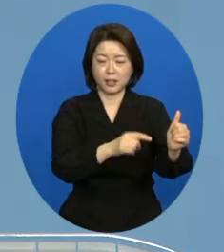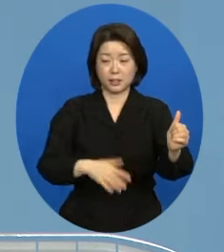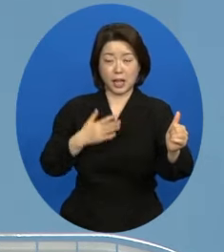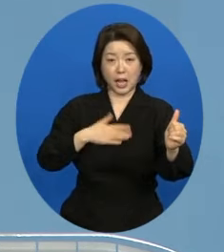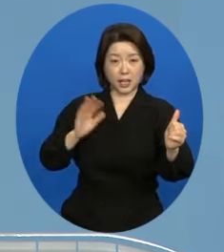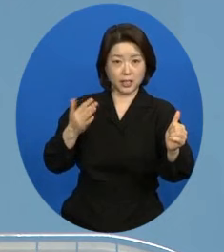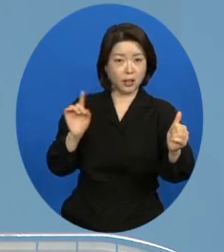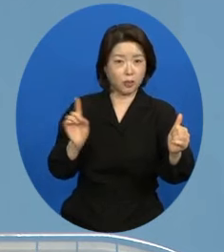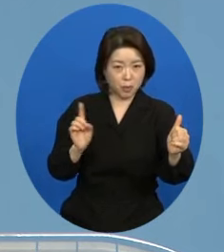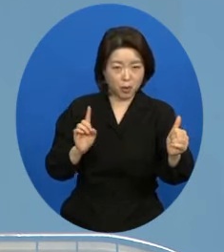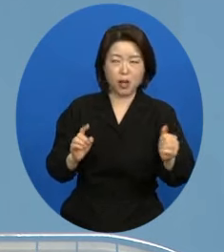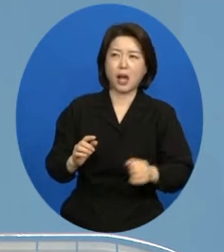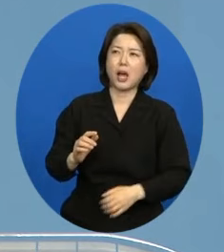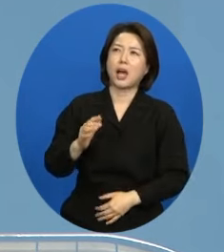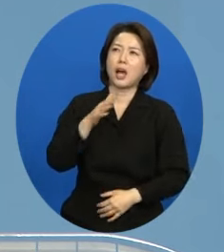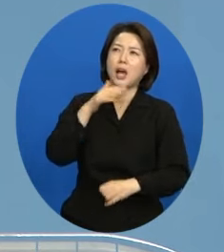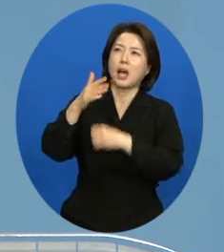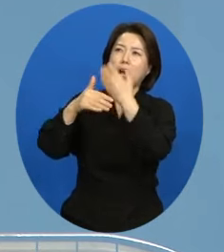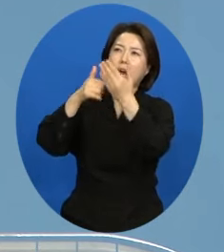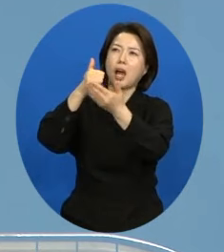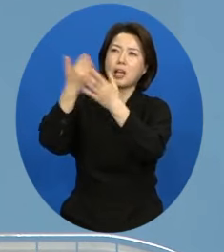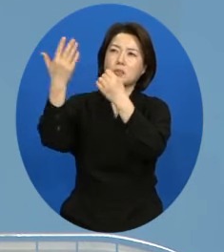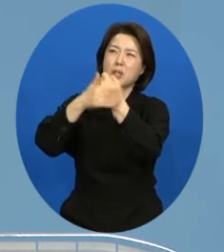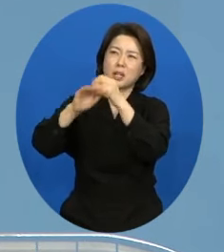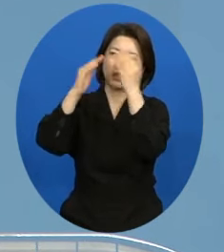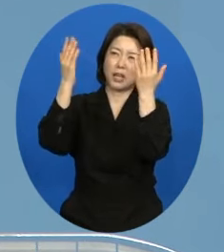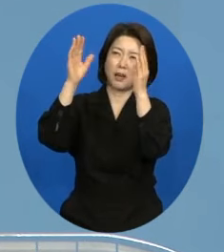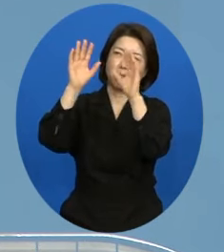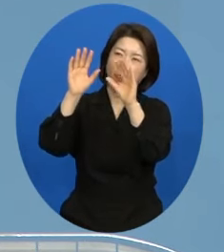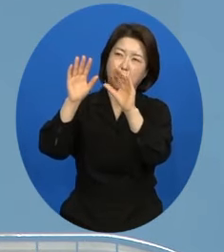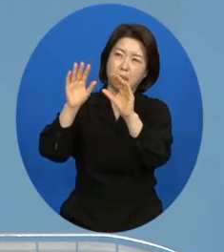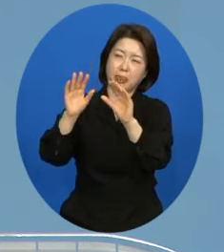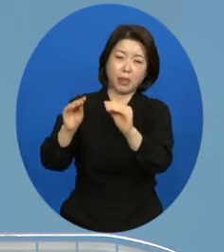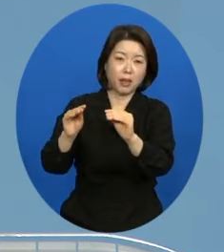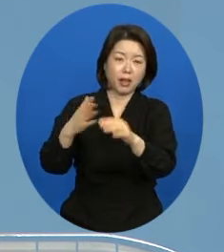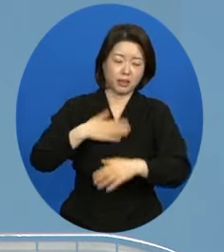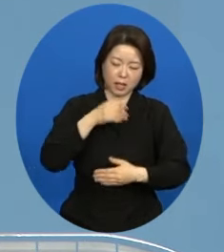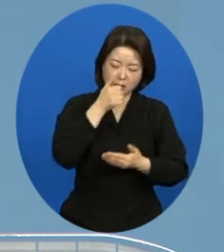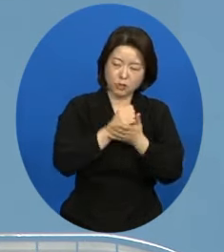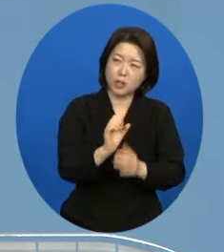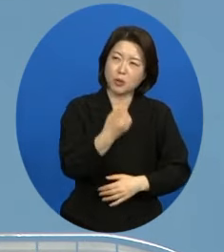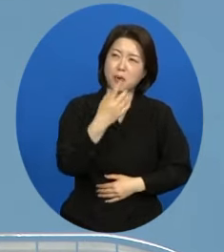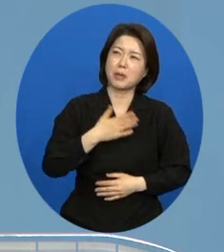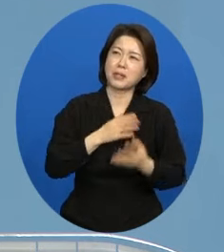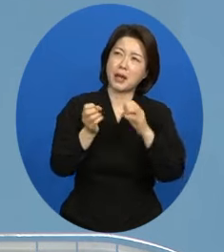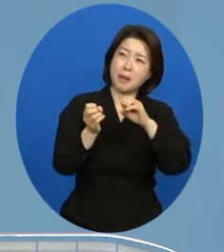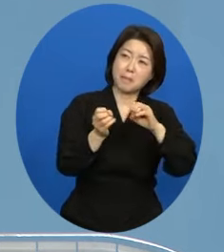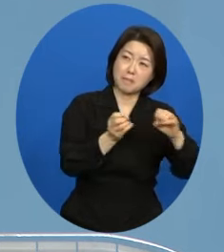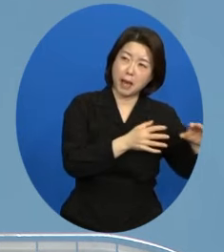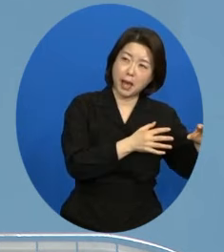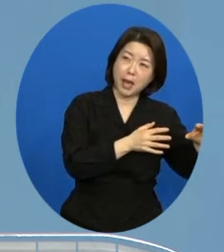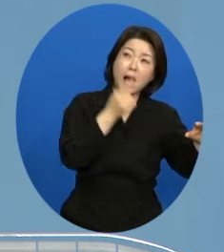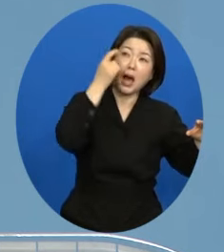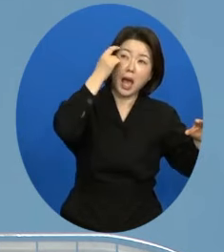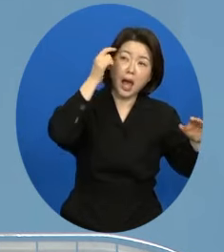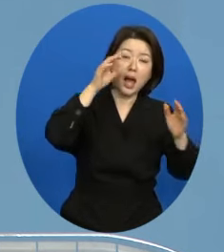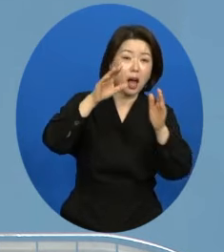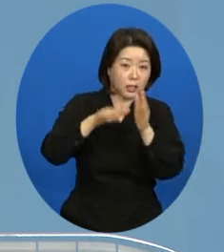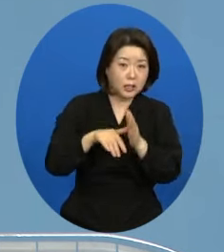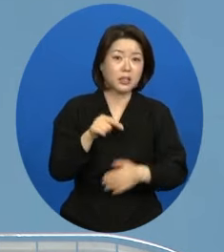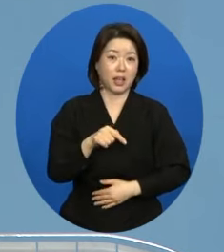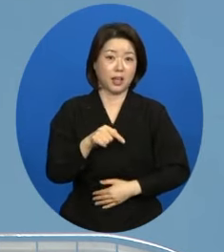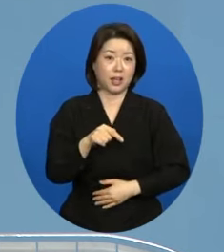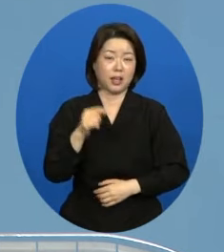것은 하나님의 은혜가 다 이제 매 말라나 보다 이제는 내가 죄로 말미암 하나님이 나를 버리셨나 보다 싶을 그때에도